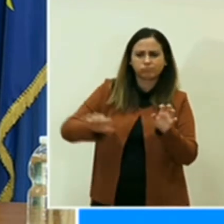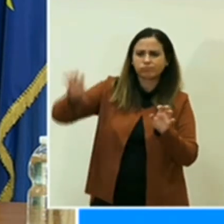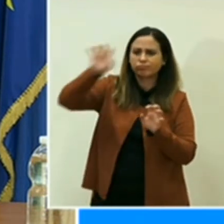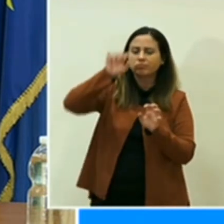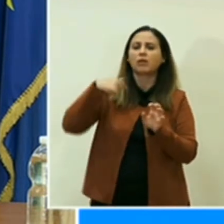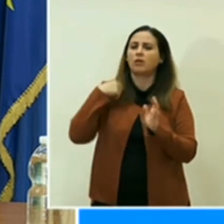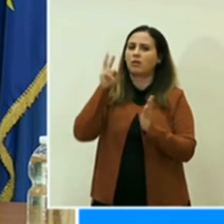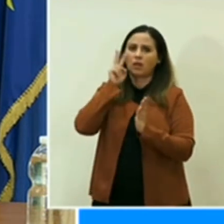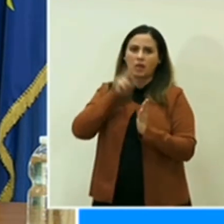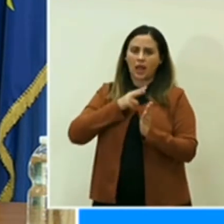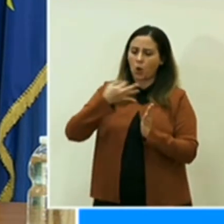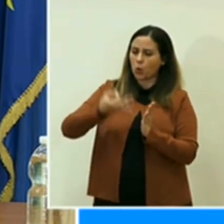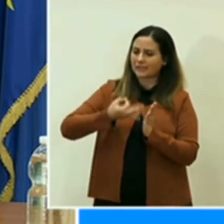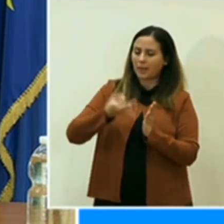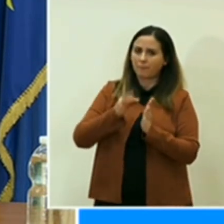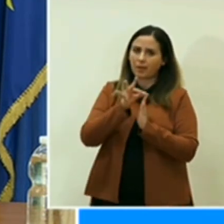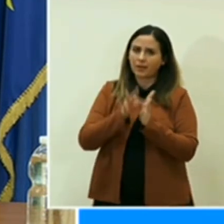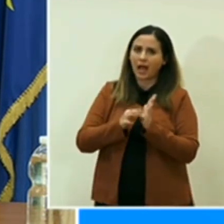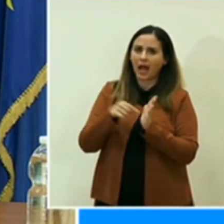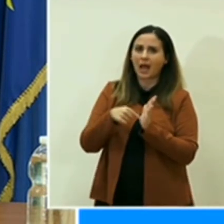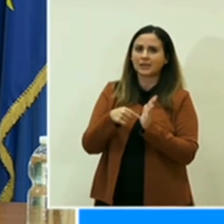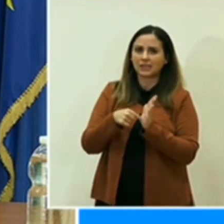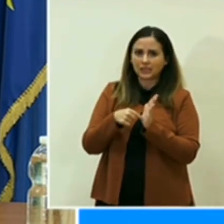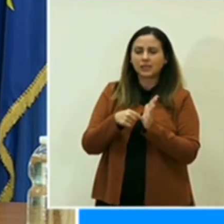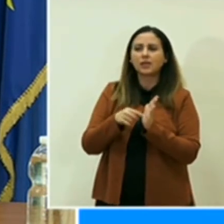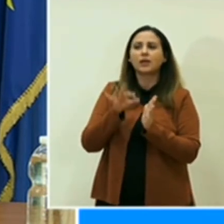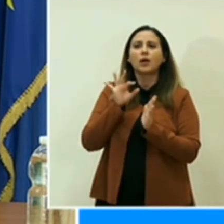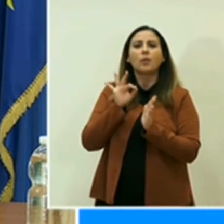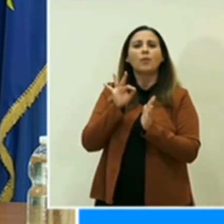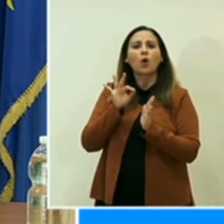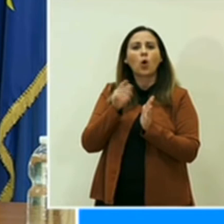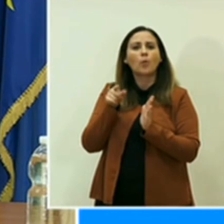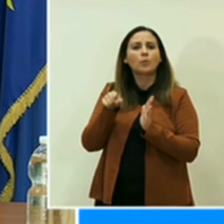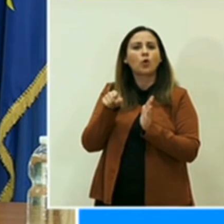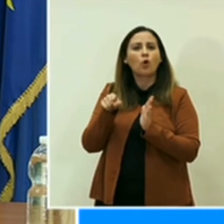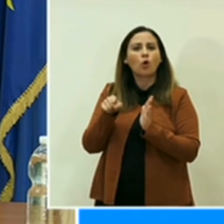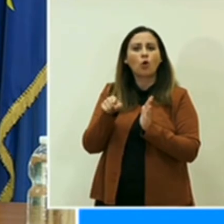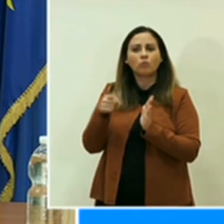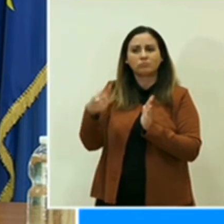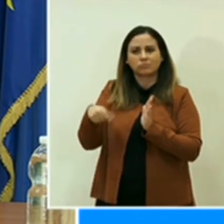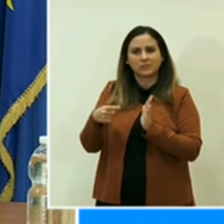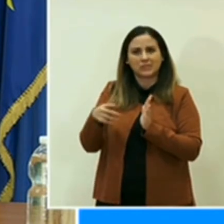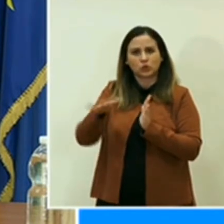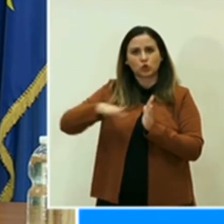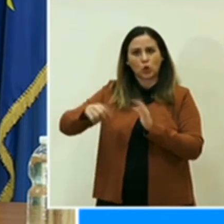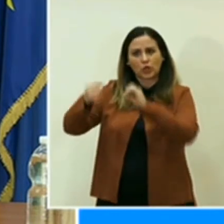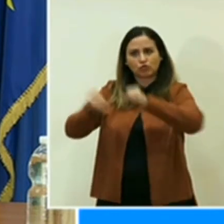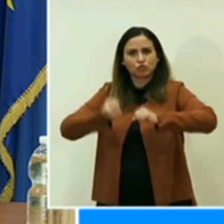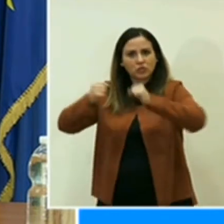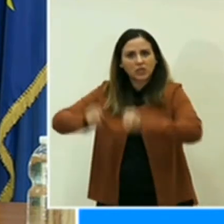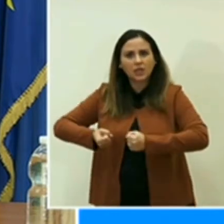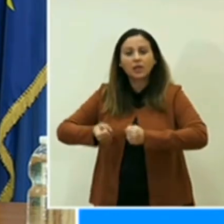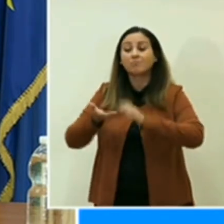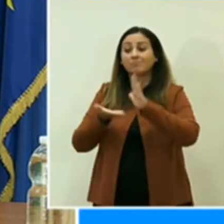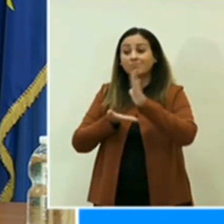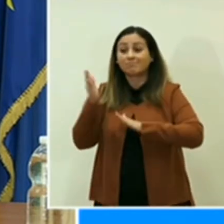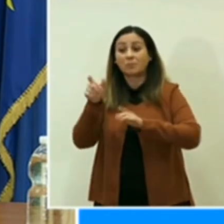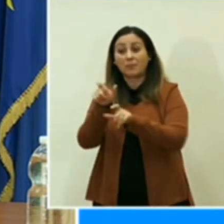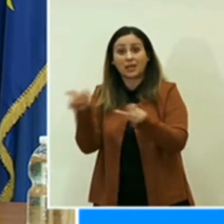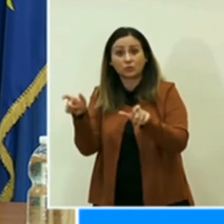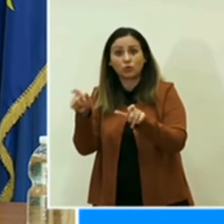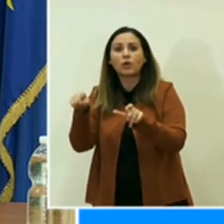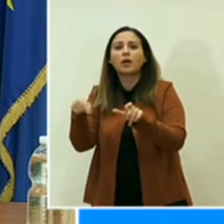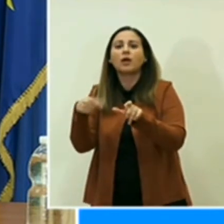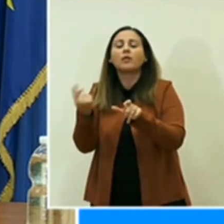dai proprio ski resorts partirono molte persone infette che andarono, dopo tornando a casa,